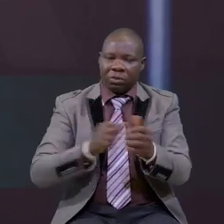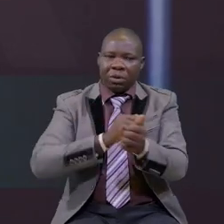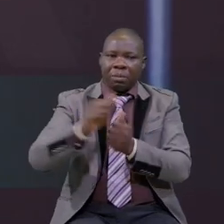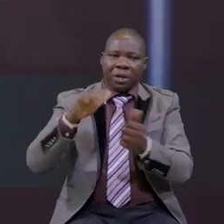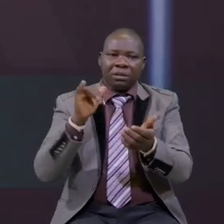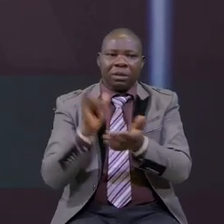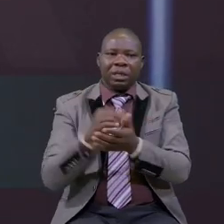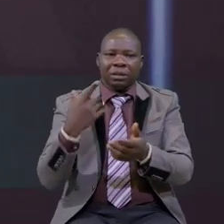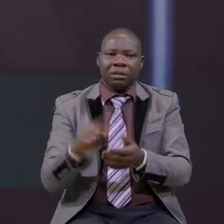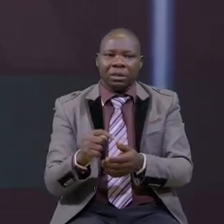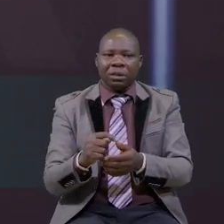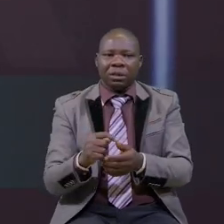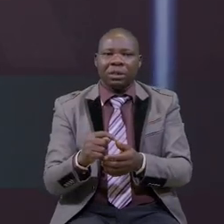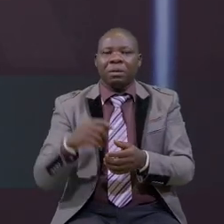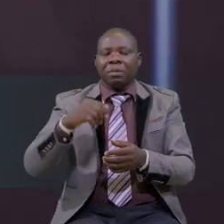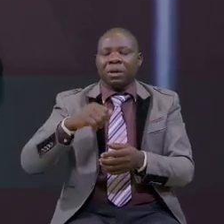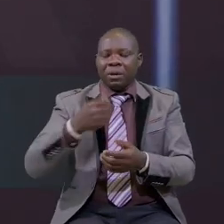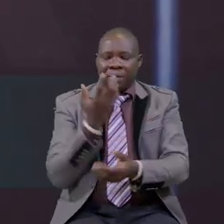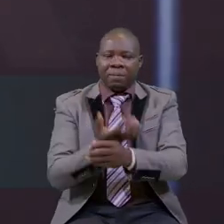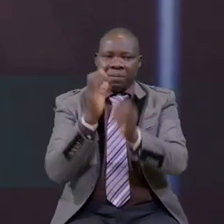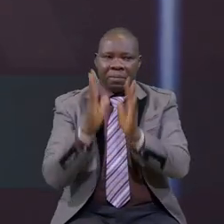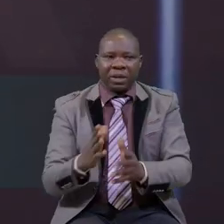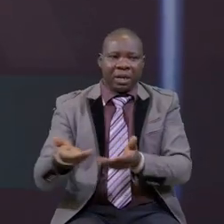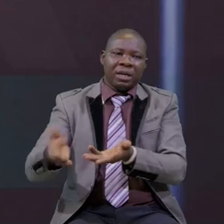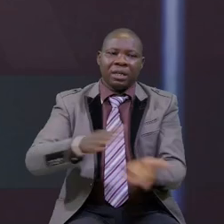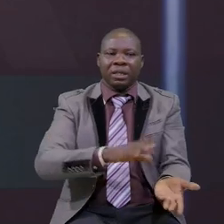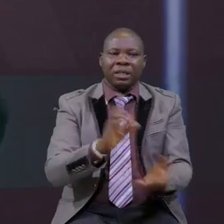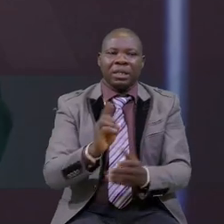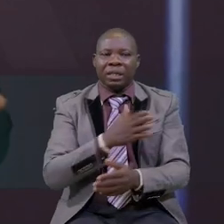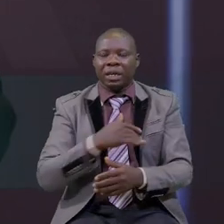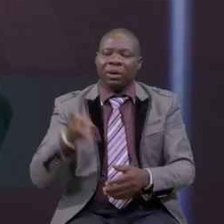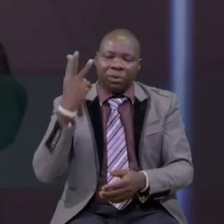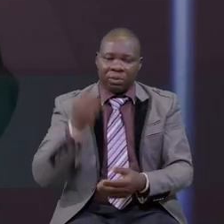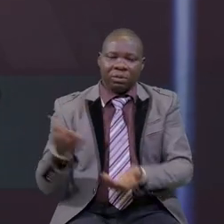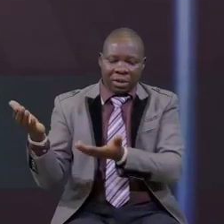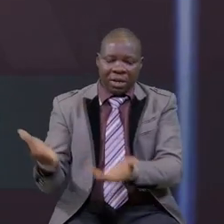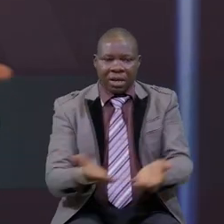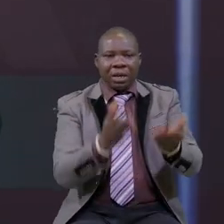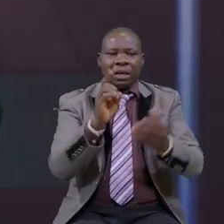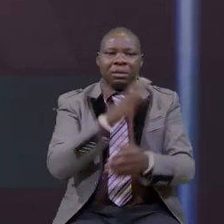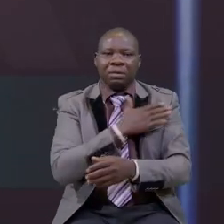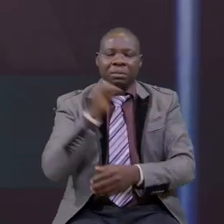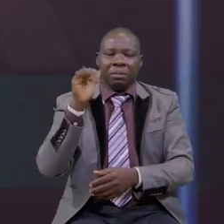le pauvre mourut et il fut porté par les anges dans le sein d'Abraham.